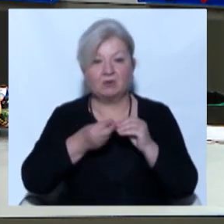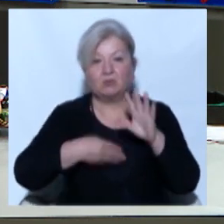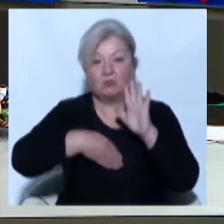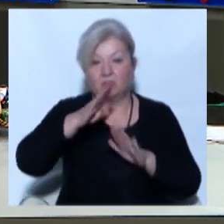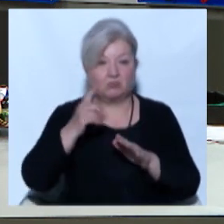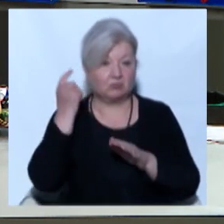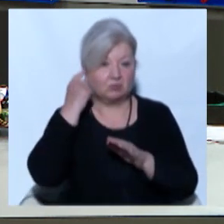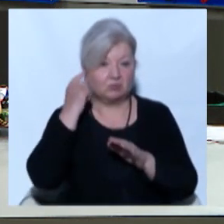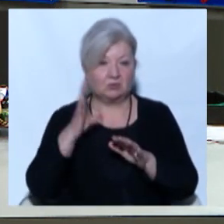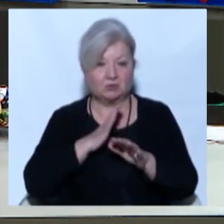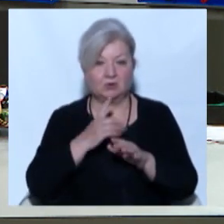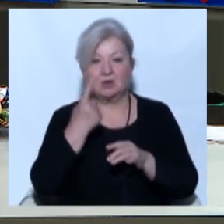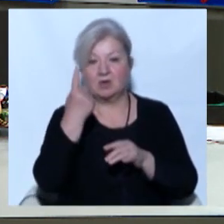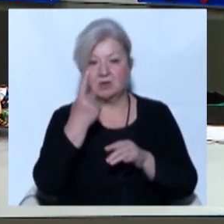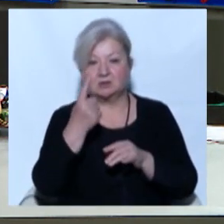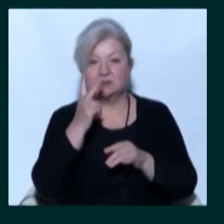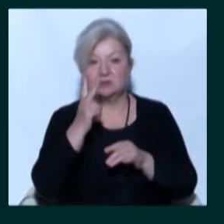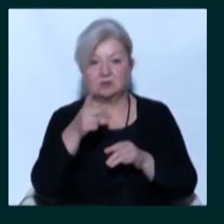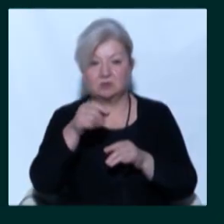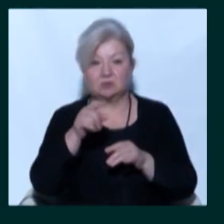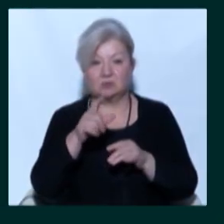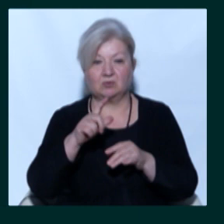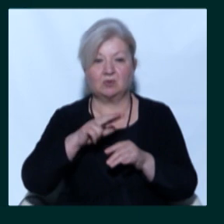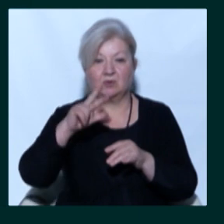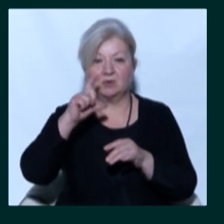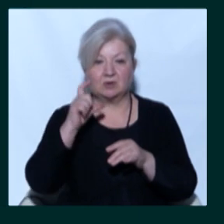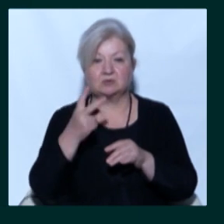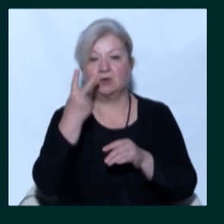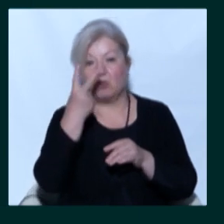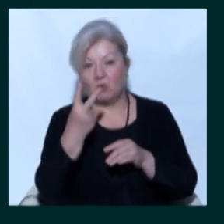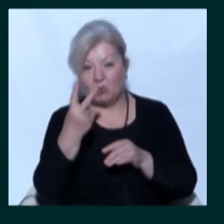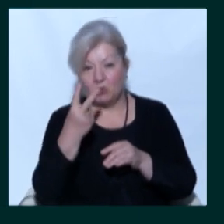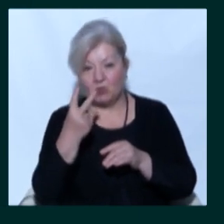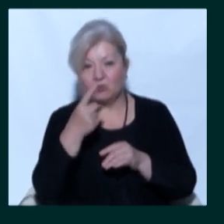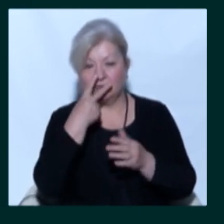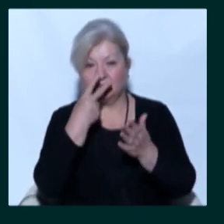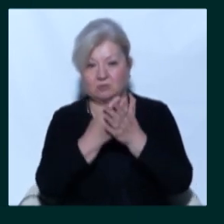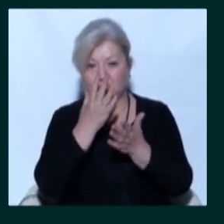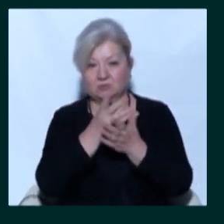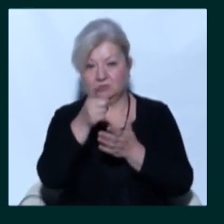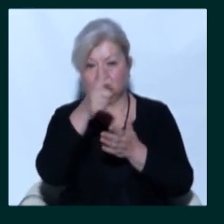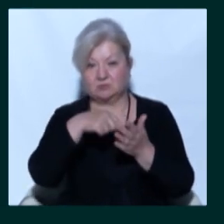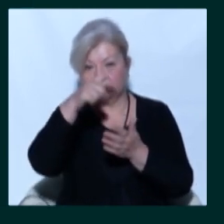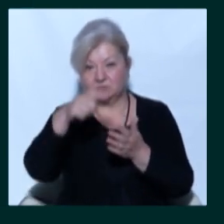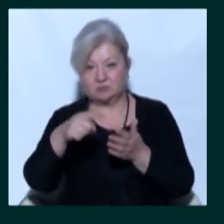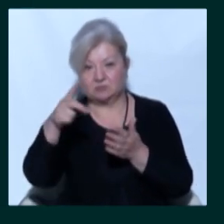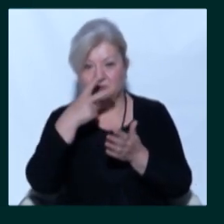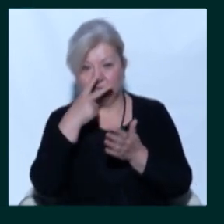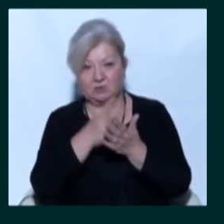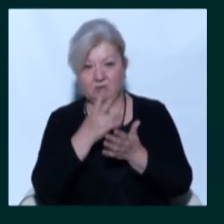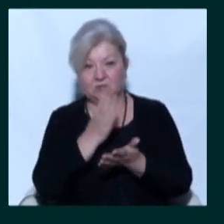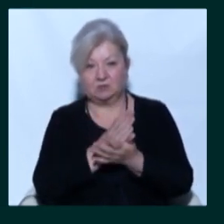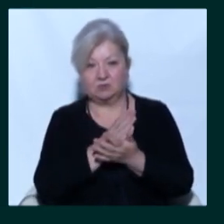უკეთესად გვესმოდა სადღაც 1 კილოჰერცი, 2 კილოჰერცი, აი აქ ჩანს ეს დიაპაზონი,